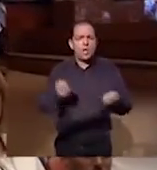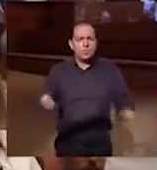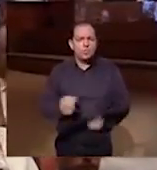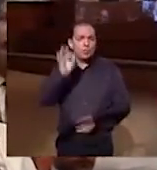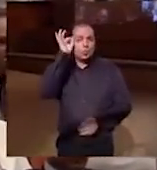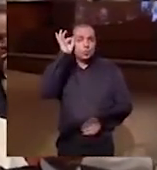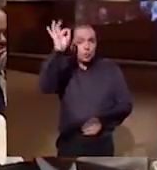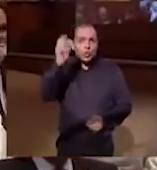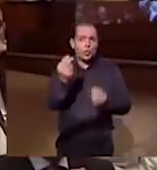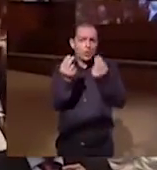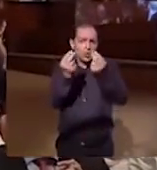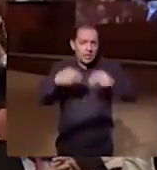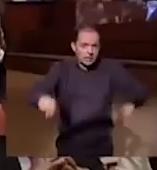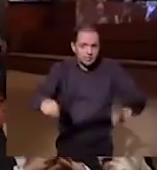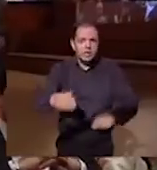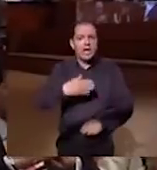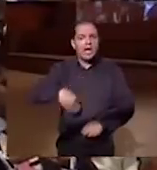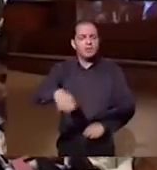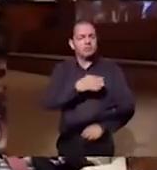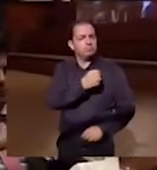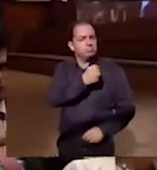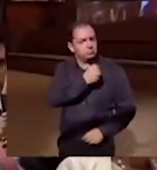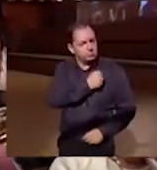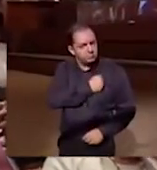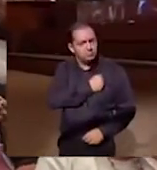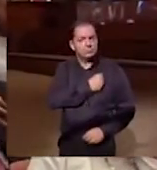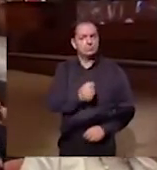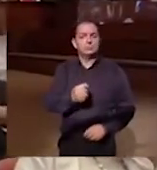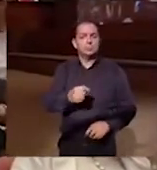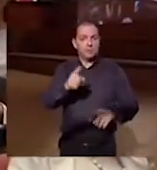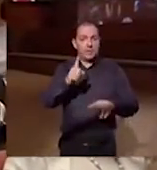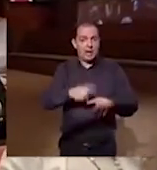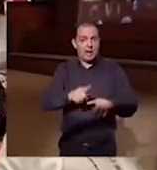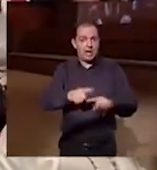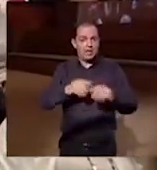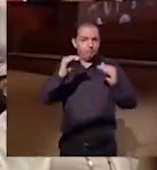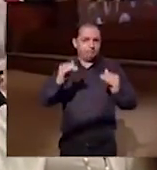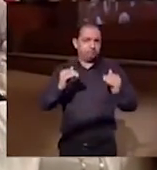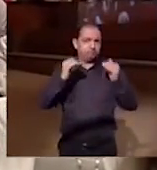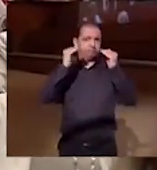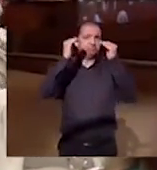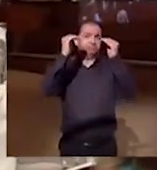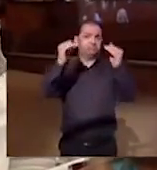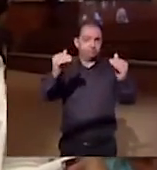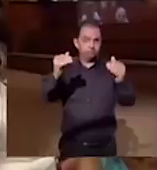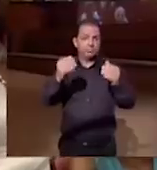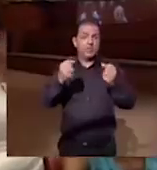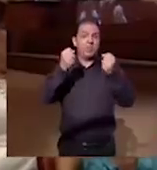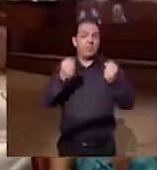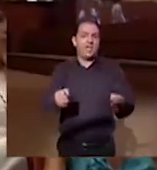γιατί πιστεύουμε ότι μπορούμε να αποκαταστήσουμε την πρωταγωνιστική θέση της χώρας στα